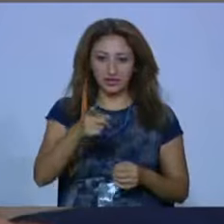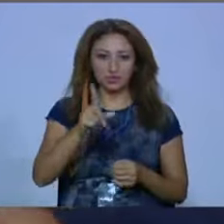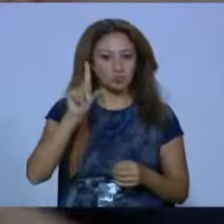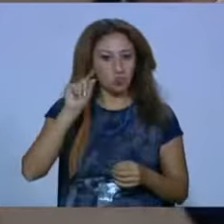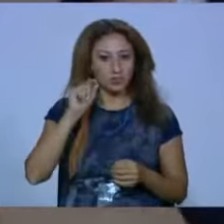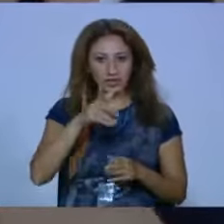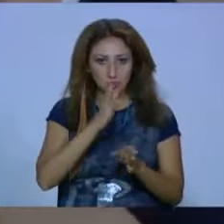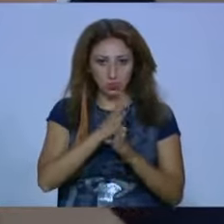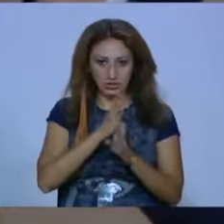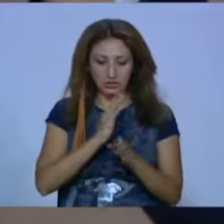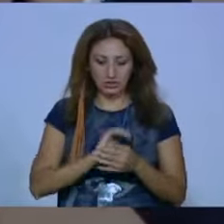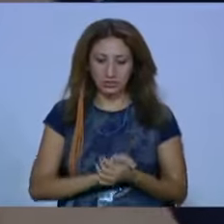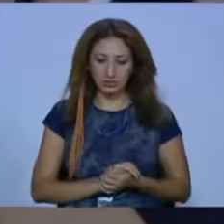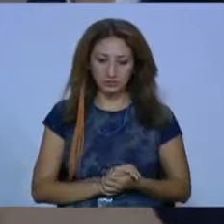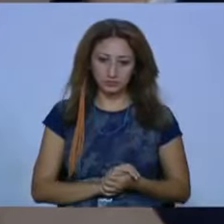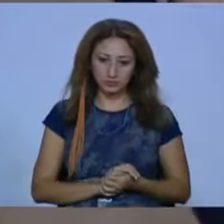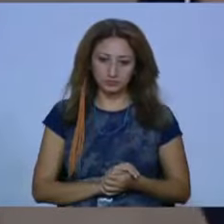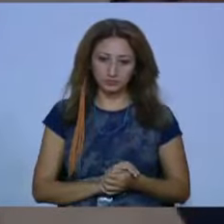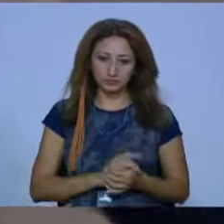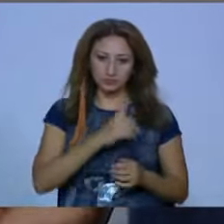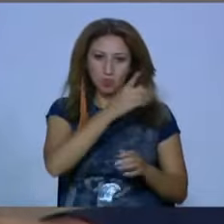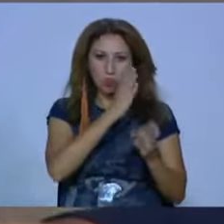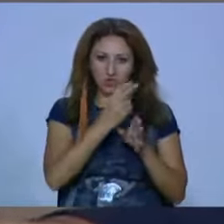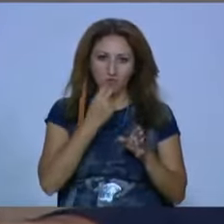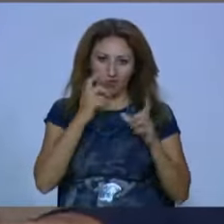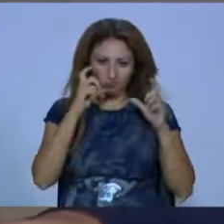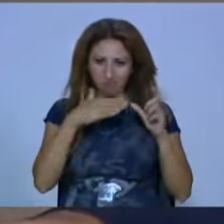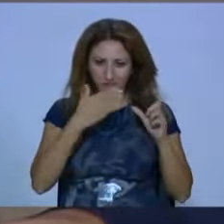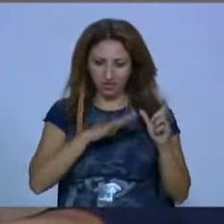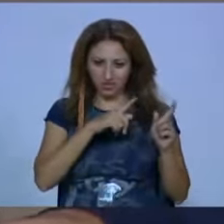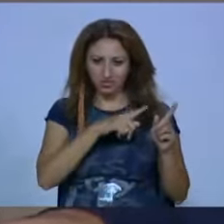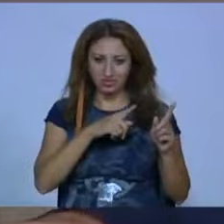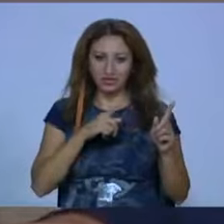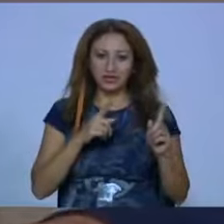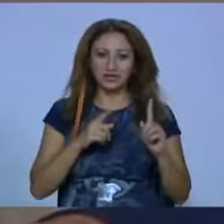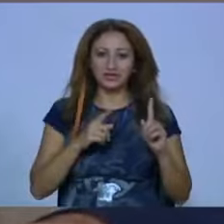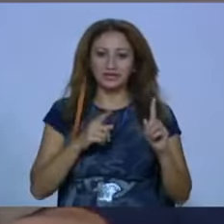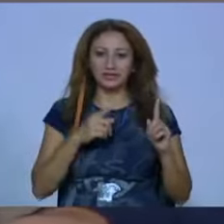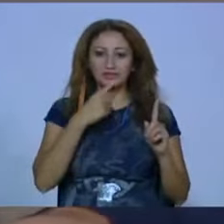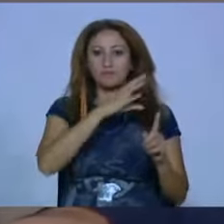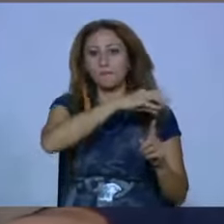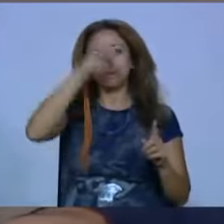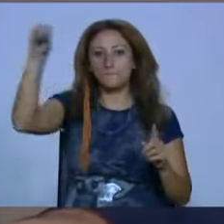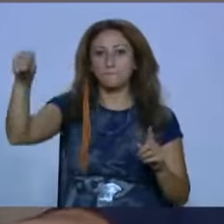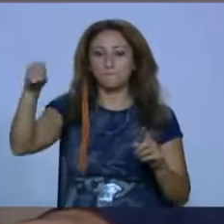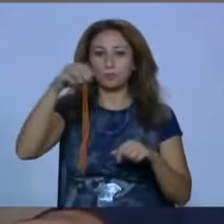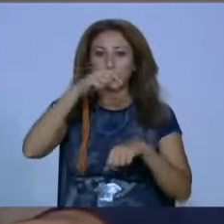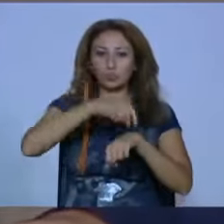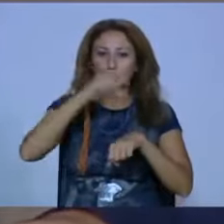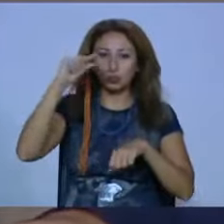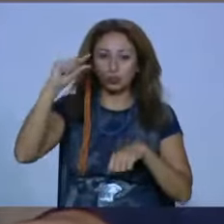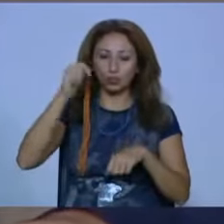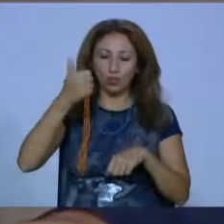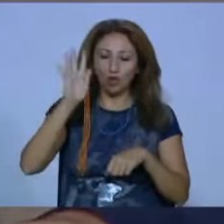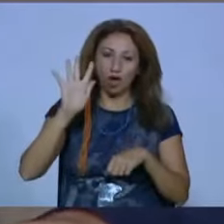اسمه علاء مرسي. فالمهم علاء ولي الدين قابل حد وداه للدكتور اشرف زكي، فالدكتور اشرف